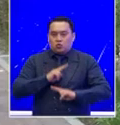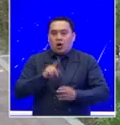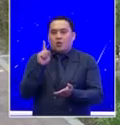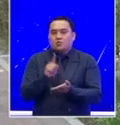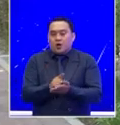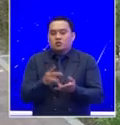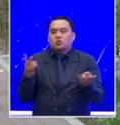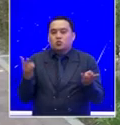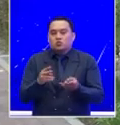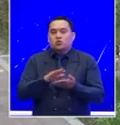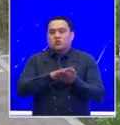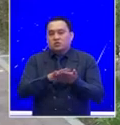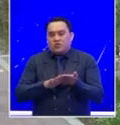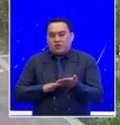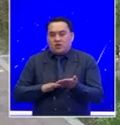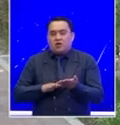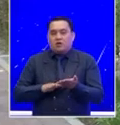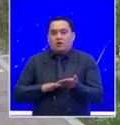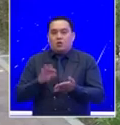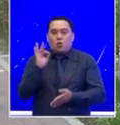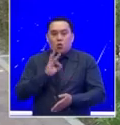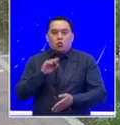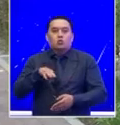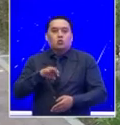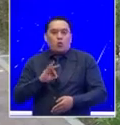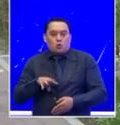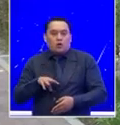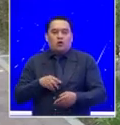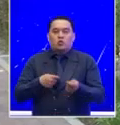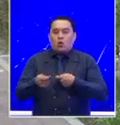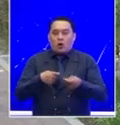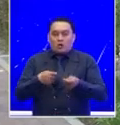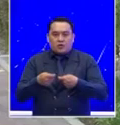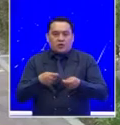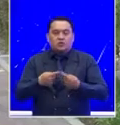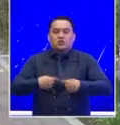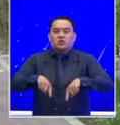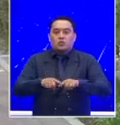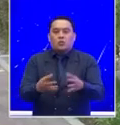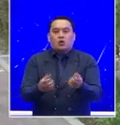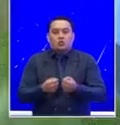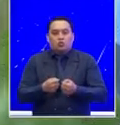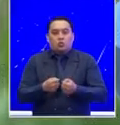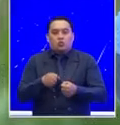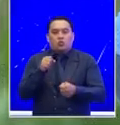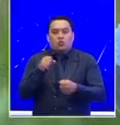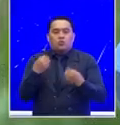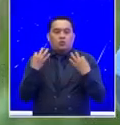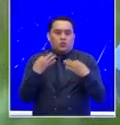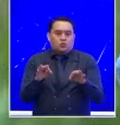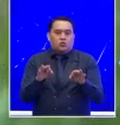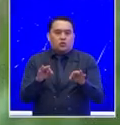должны написать соответствующее заявление на имя руководителя оперативного штаба и получить соответствующий пропуск.